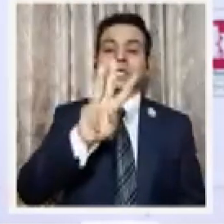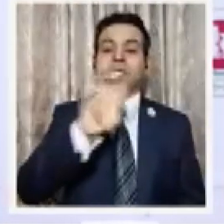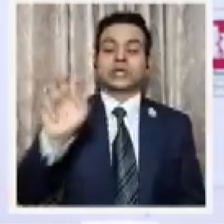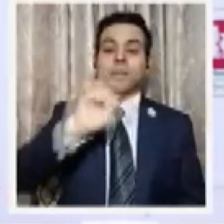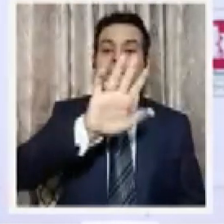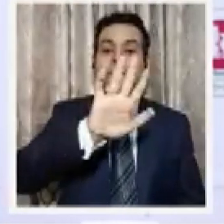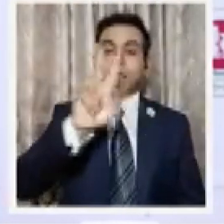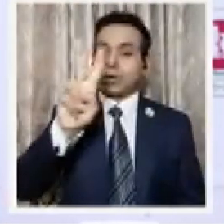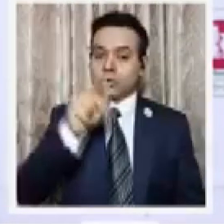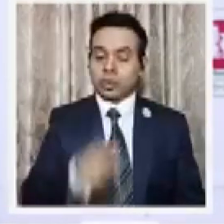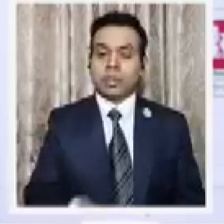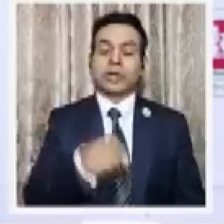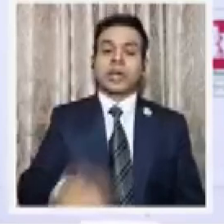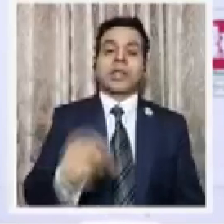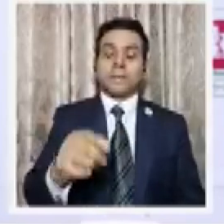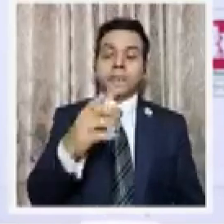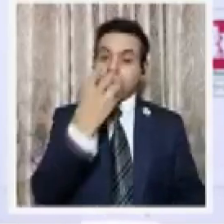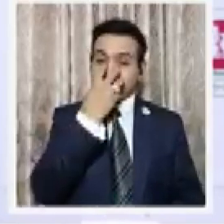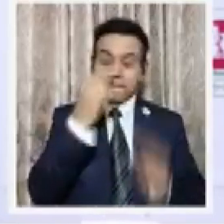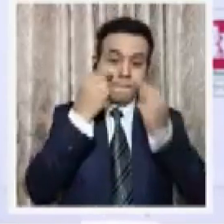দেশে অক্সিজেন সিলিন্ডারের সংখ্যা